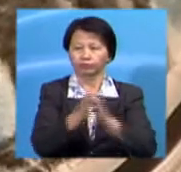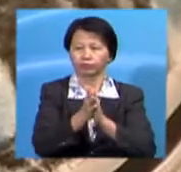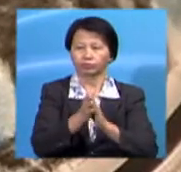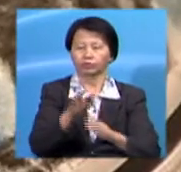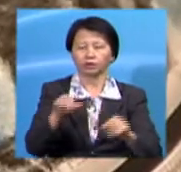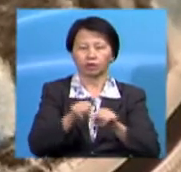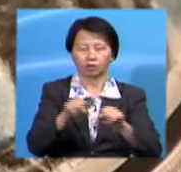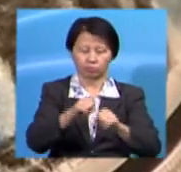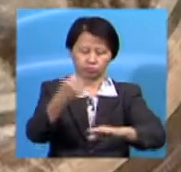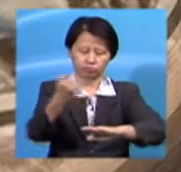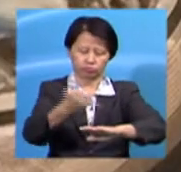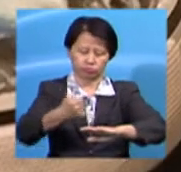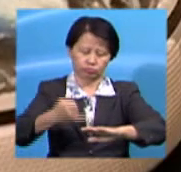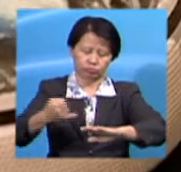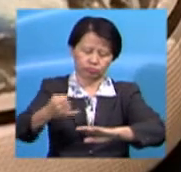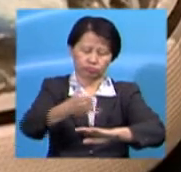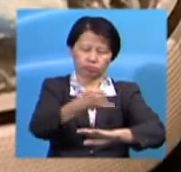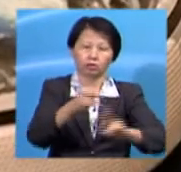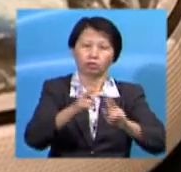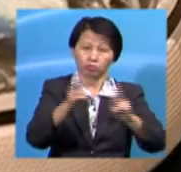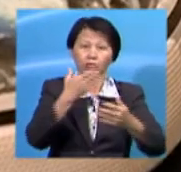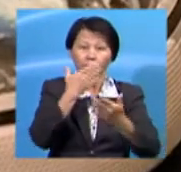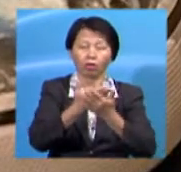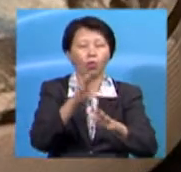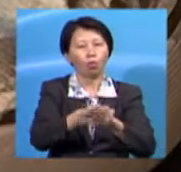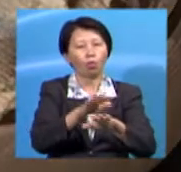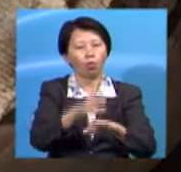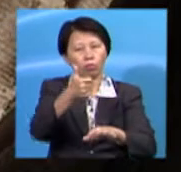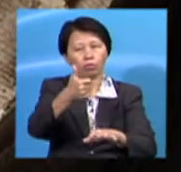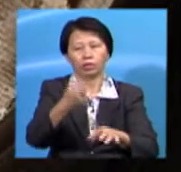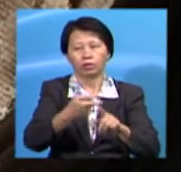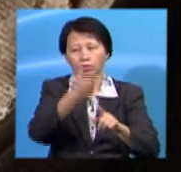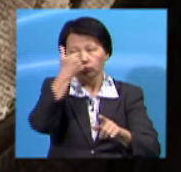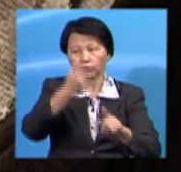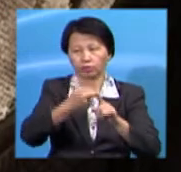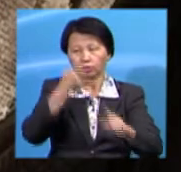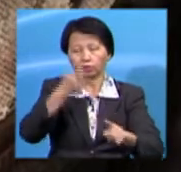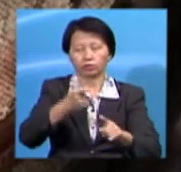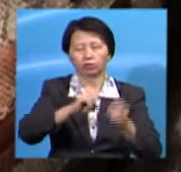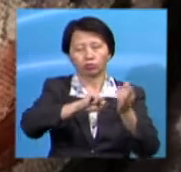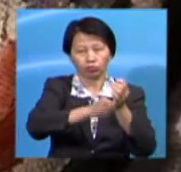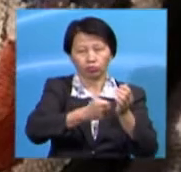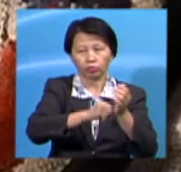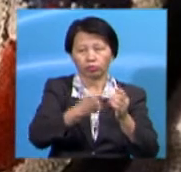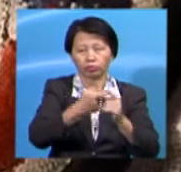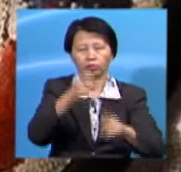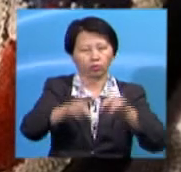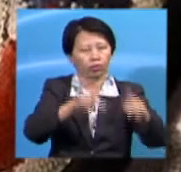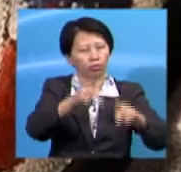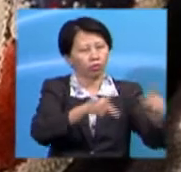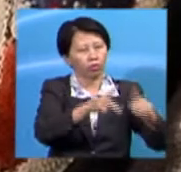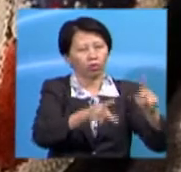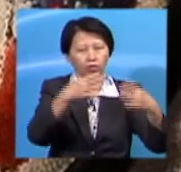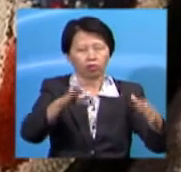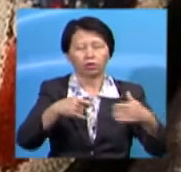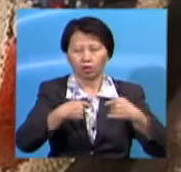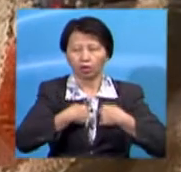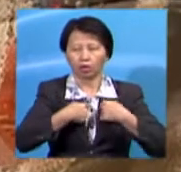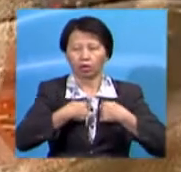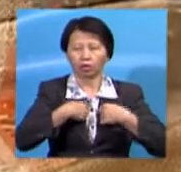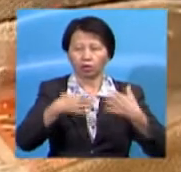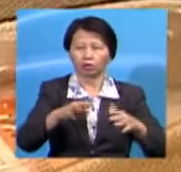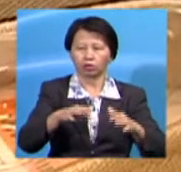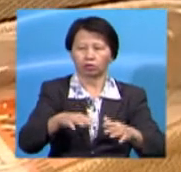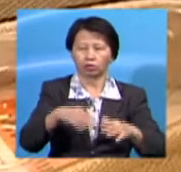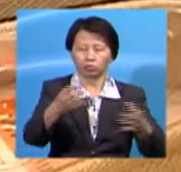yang diconteng ni adalah amat menggalakkan. Sebab daripada sumber-sumber daripada pelanggan-pelanggan saya yang pernah saya